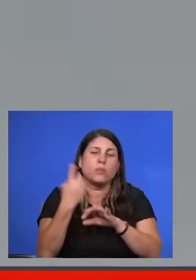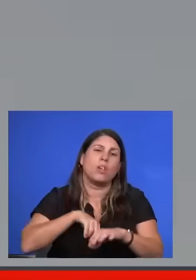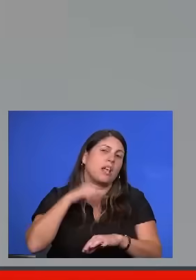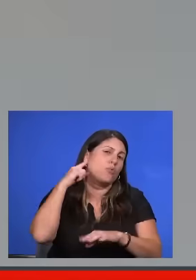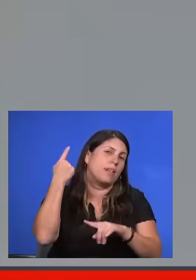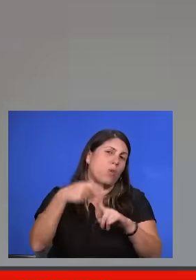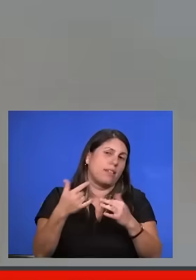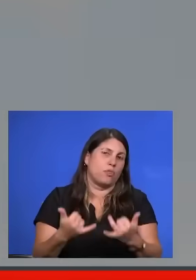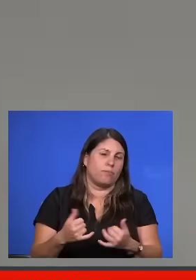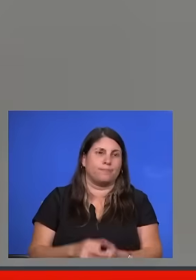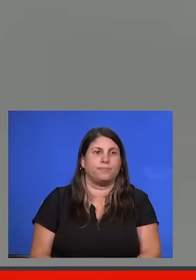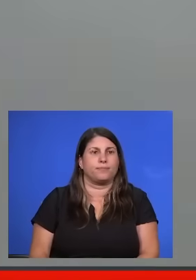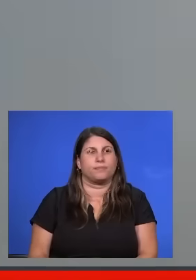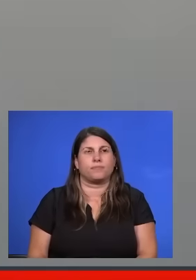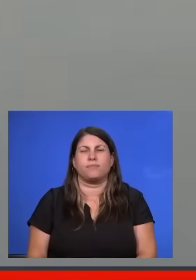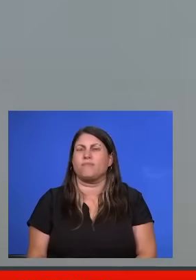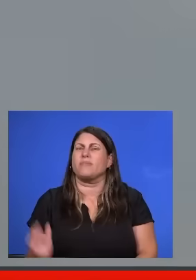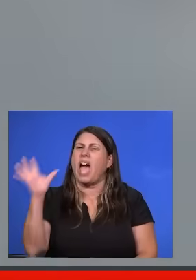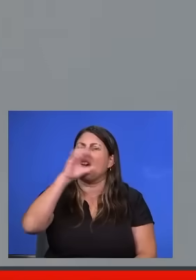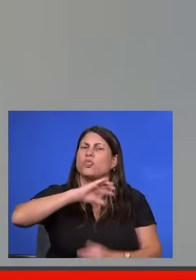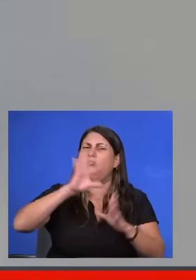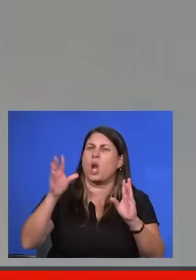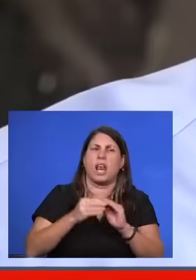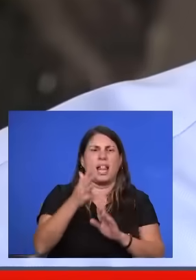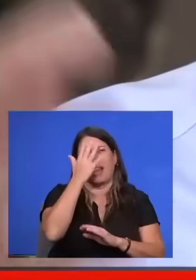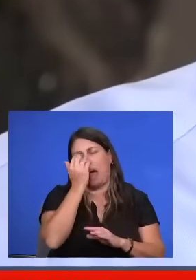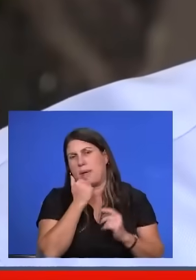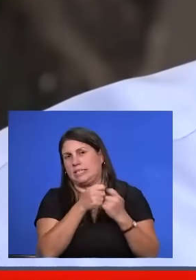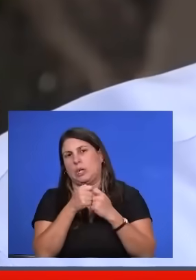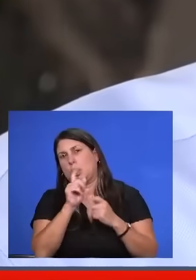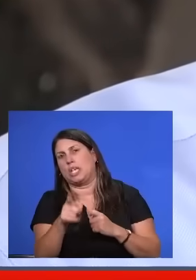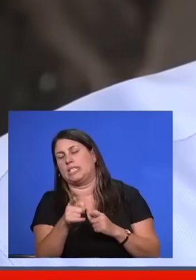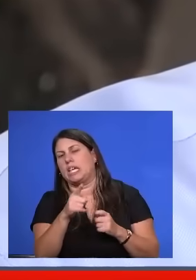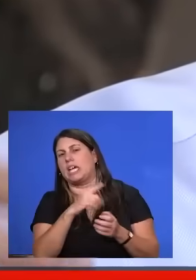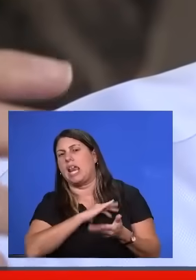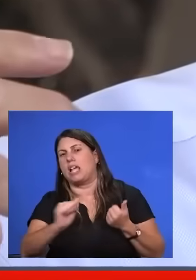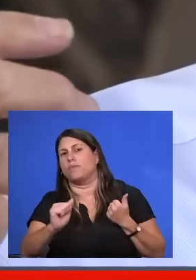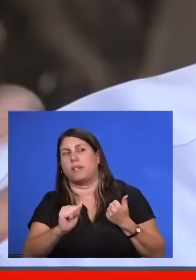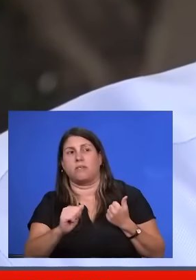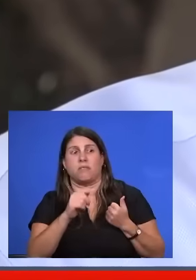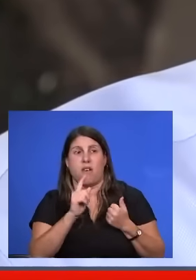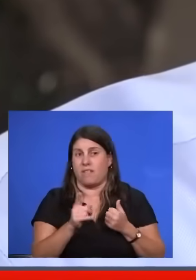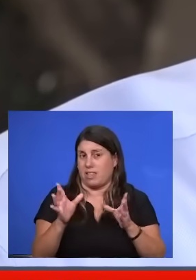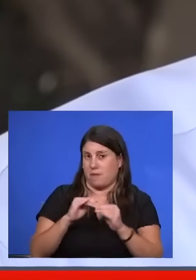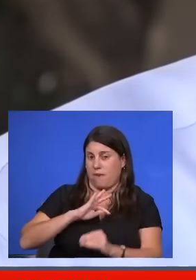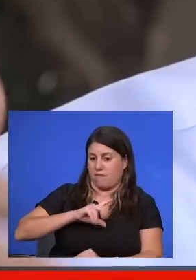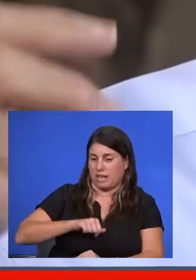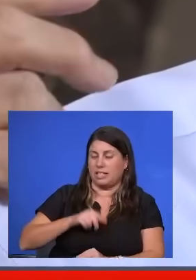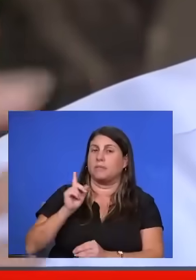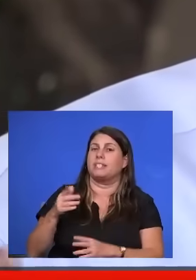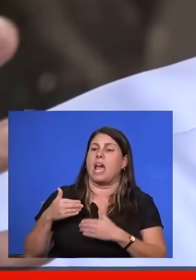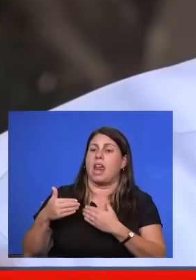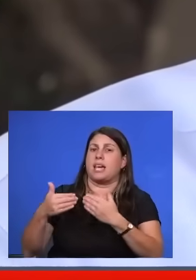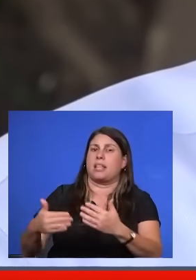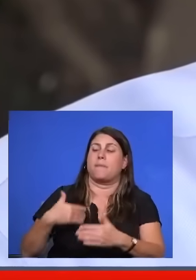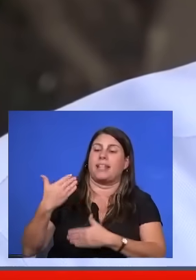הגישה הכוללת היא, חמאס הוא ארגון שצריך להשמיד אותו. אבל מול הפלסטינים אנחנו צריכים לקדם תהליך